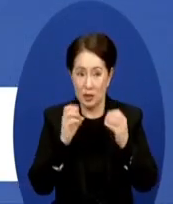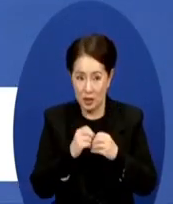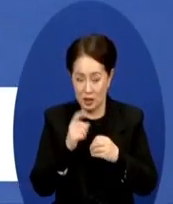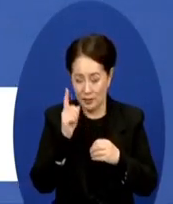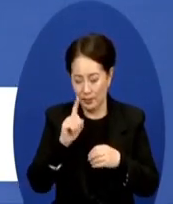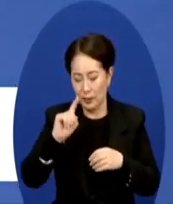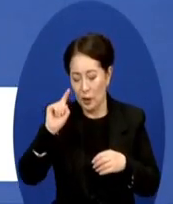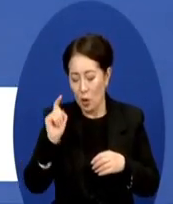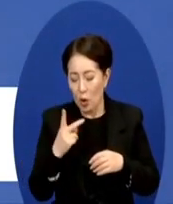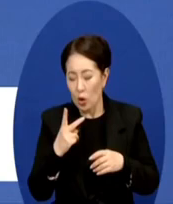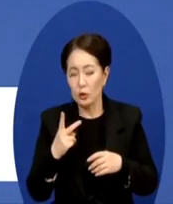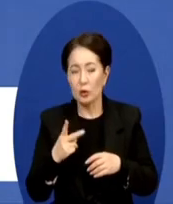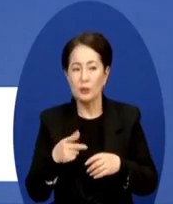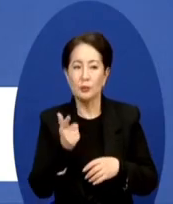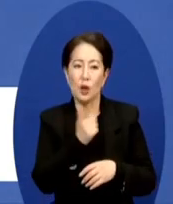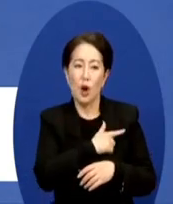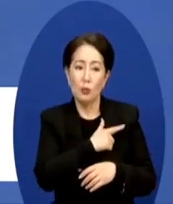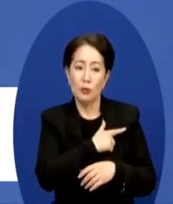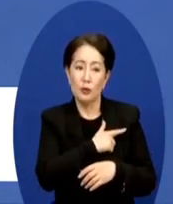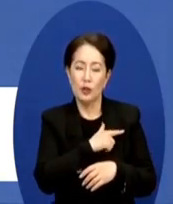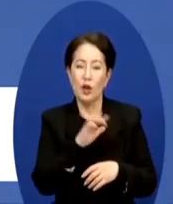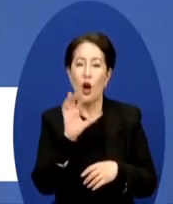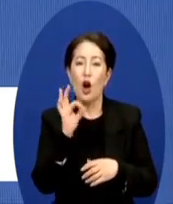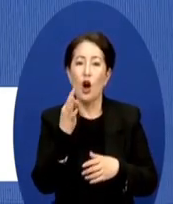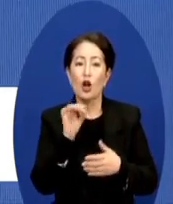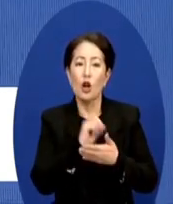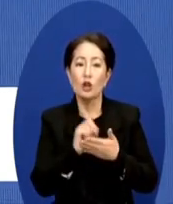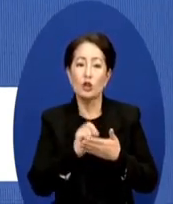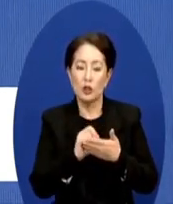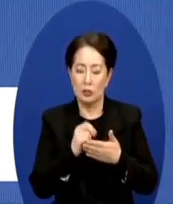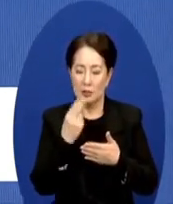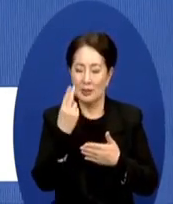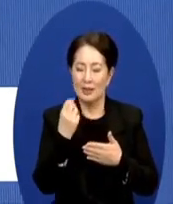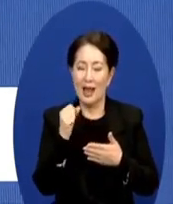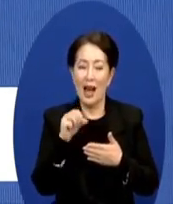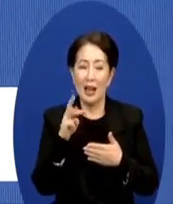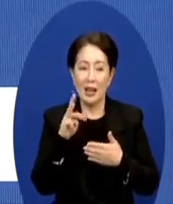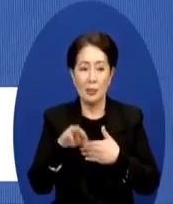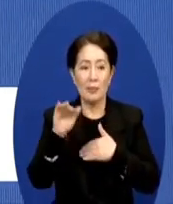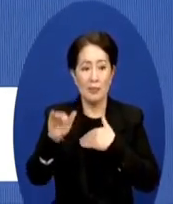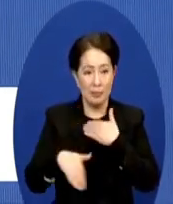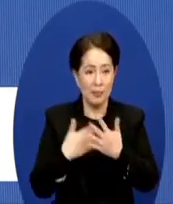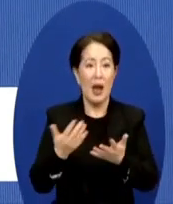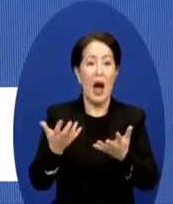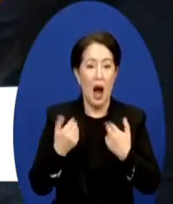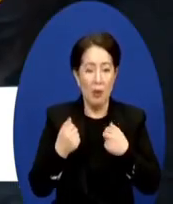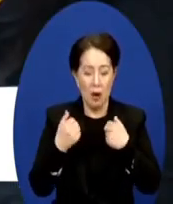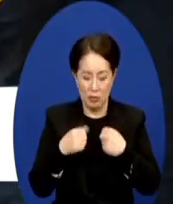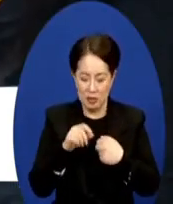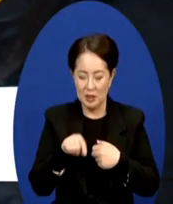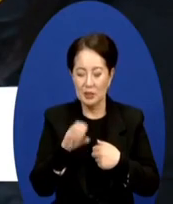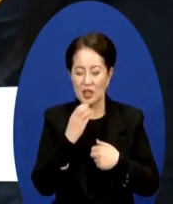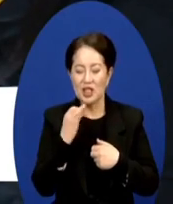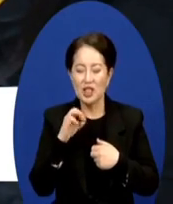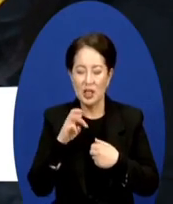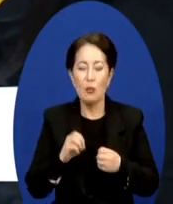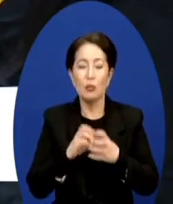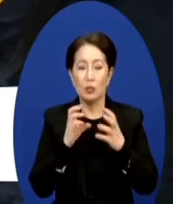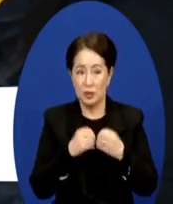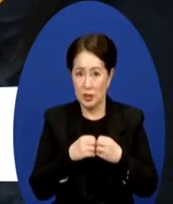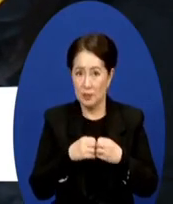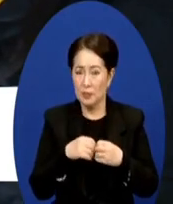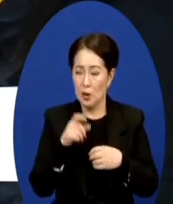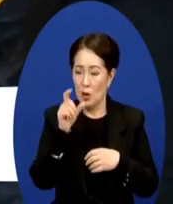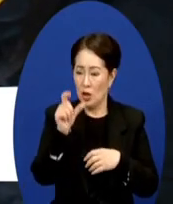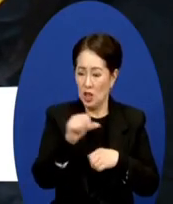бол өргөл гомдлыг захимаар авдаг энэ системийг бий болгож байна гэсэн үг. За иргэд